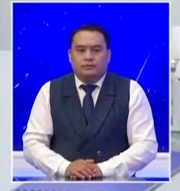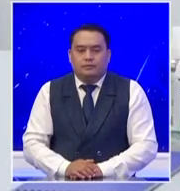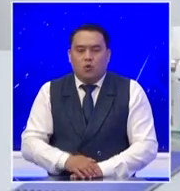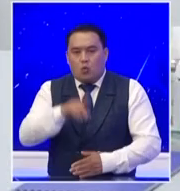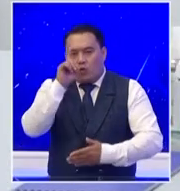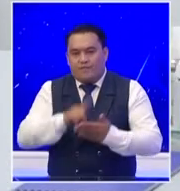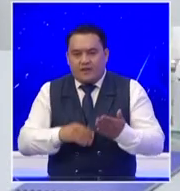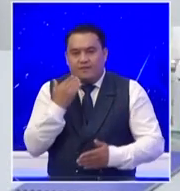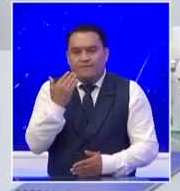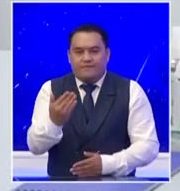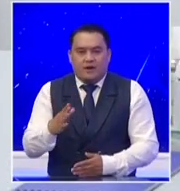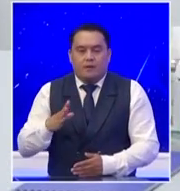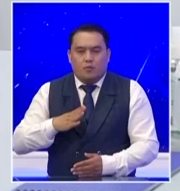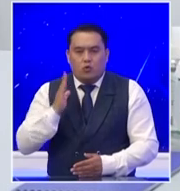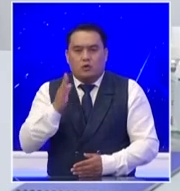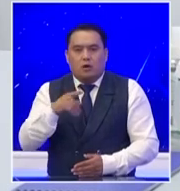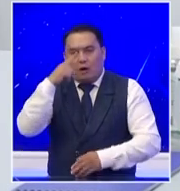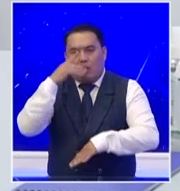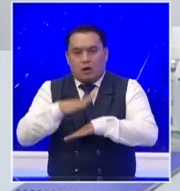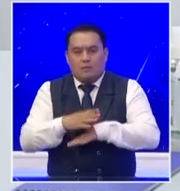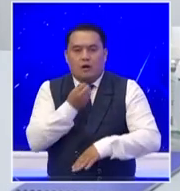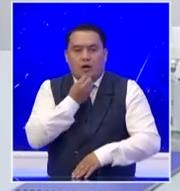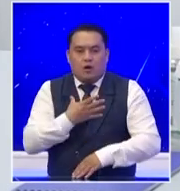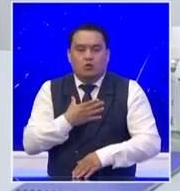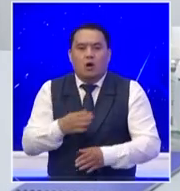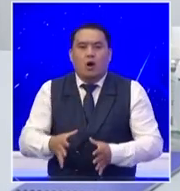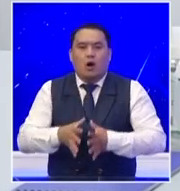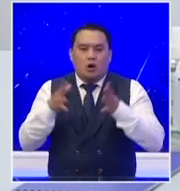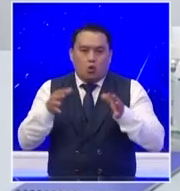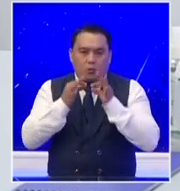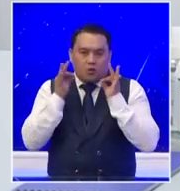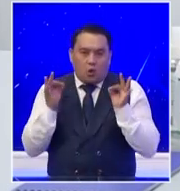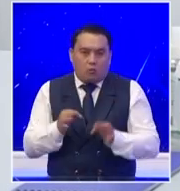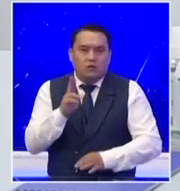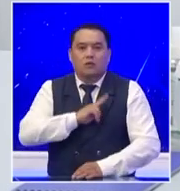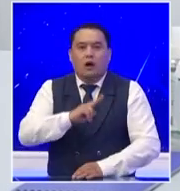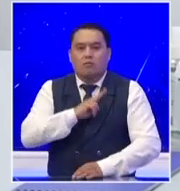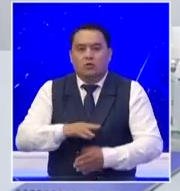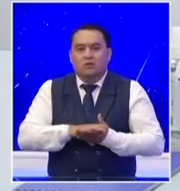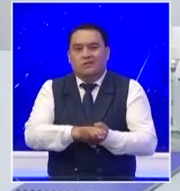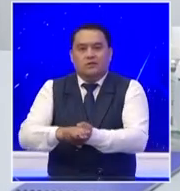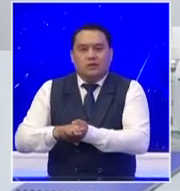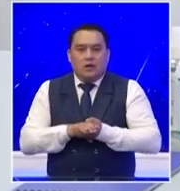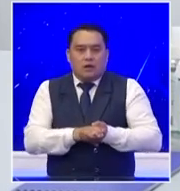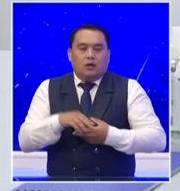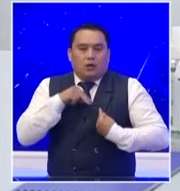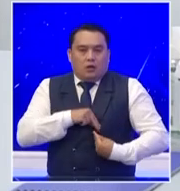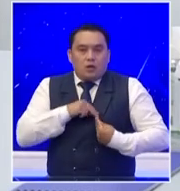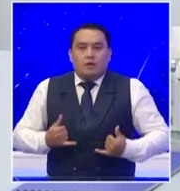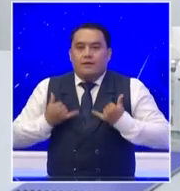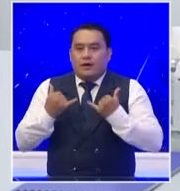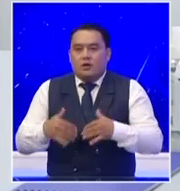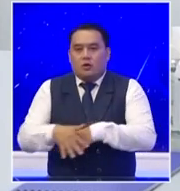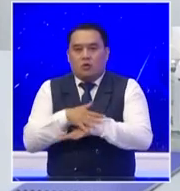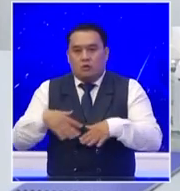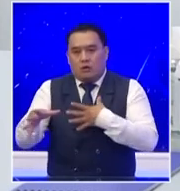Уверен, что Куанышбек Кашкенбаев будет хорошим акимом. У него имеется огромный опыт. Работайте как единый механизм. Трудитесь во благо Родины